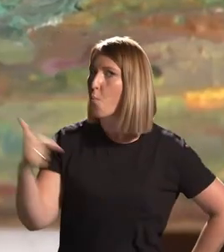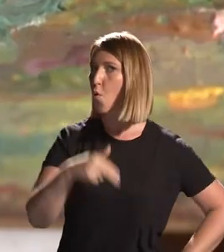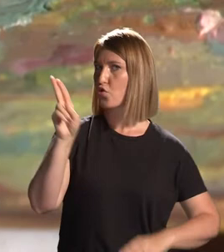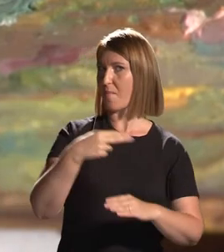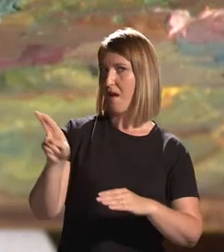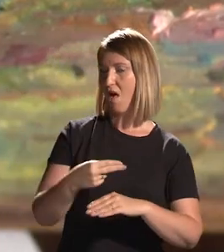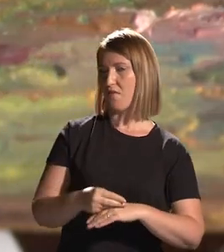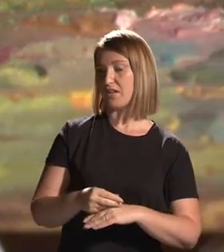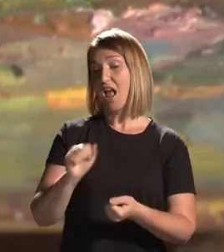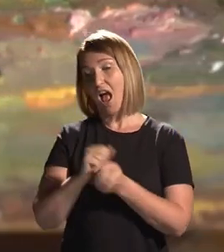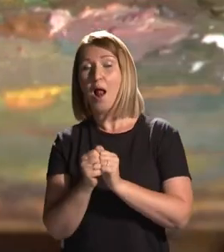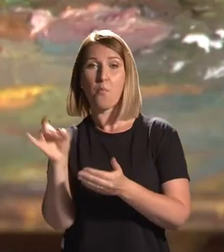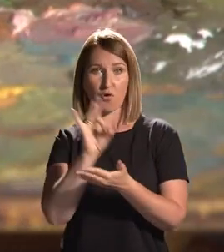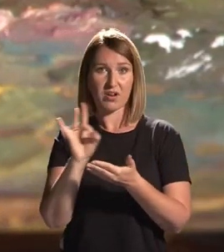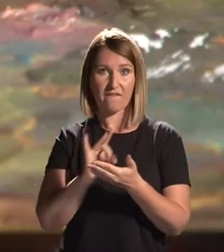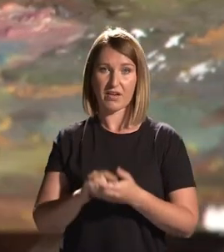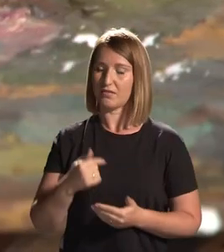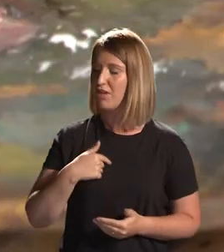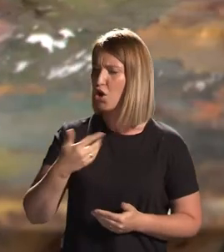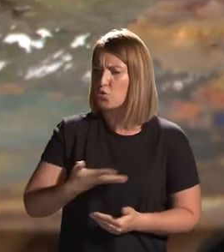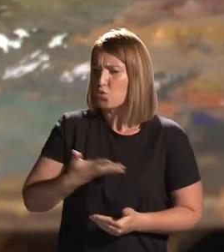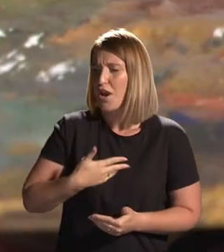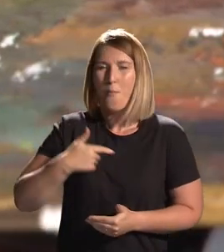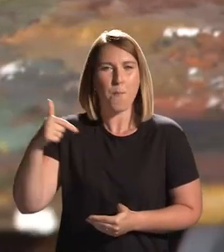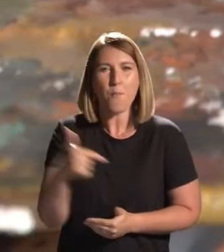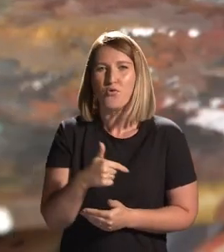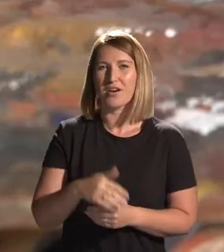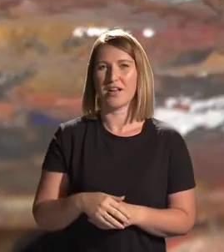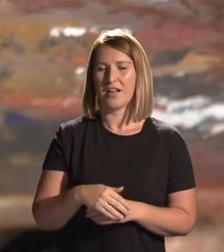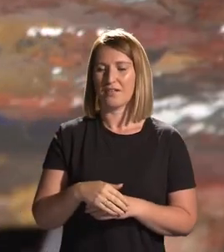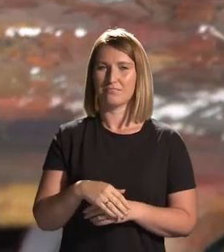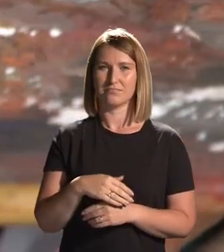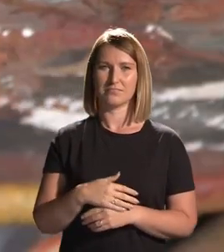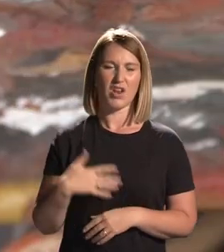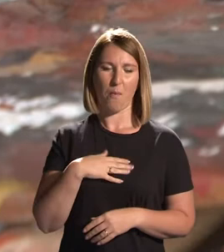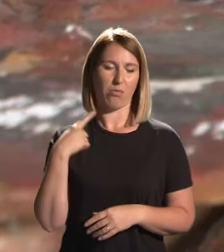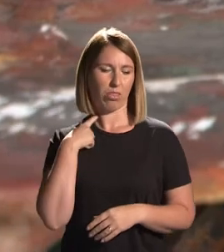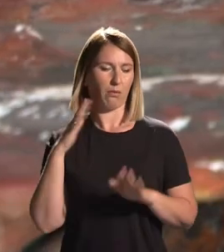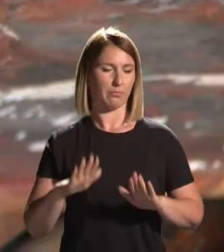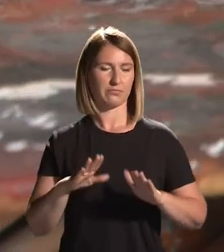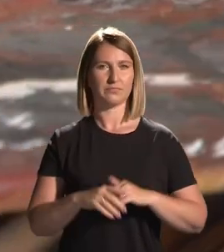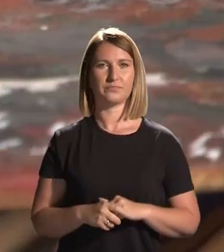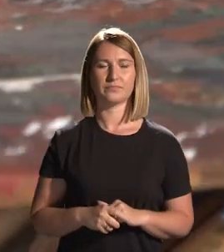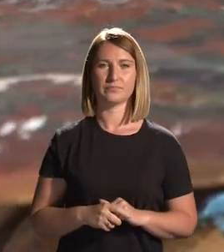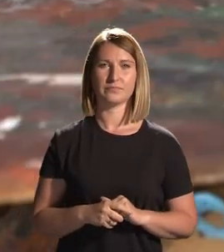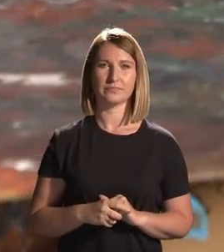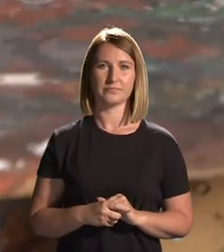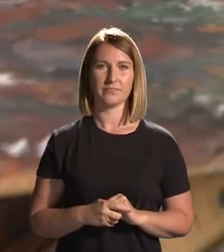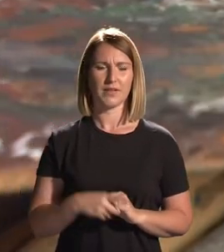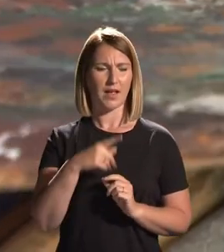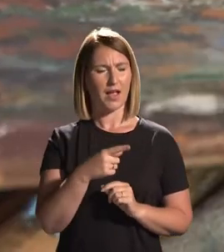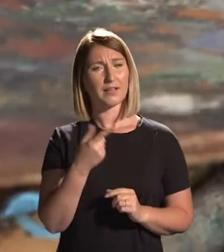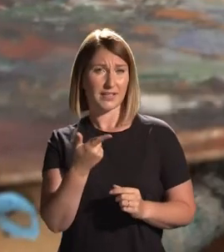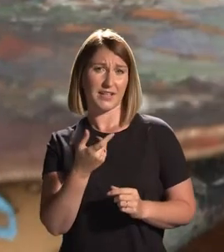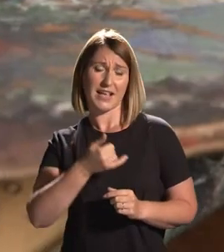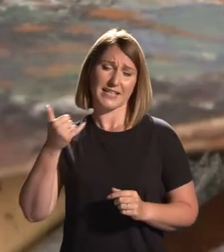zrobię, albo grafiki, bo to różne, nie? To no różne historie, ale to się tak nie da. A po drugie, nasze pytałeś